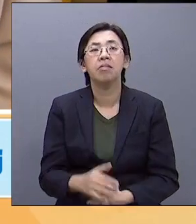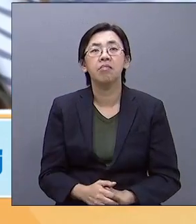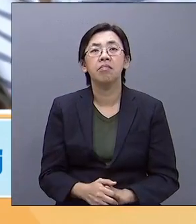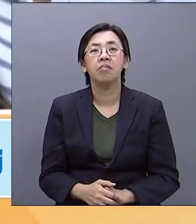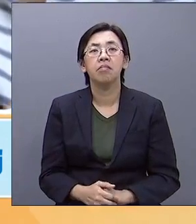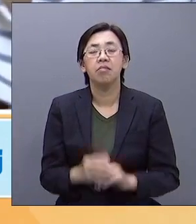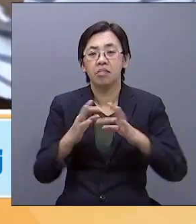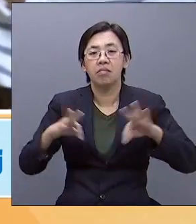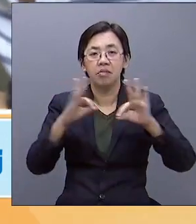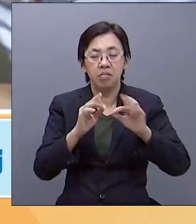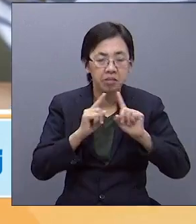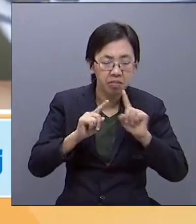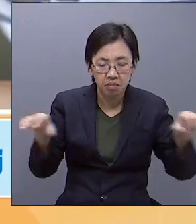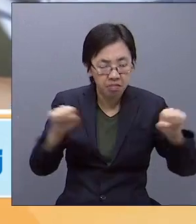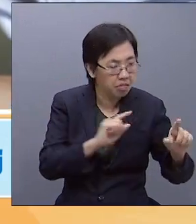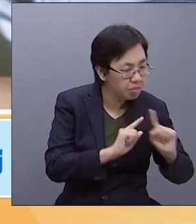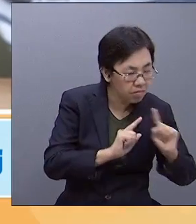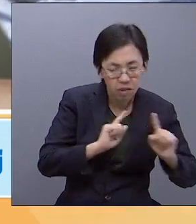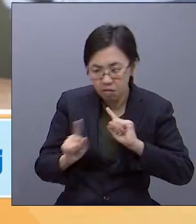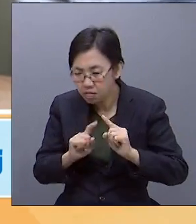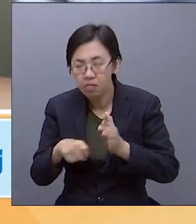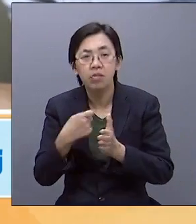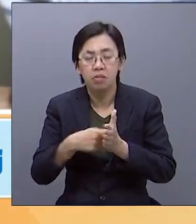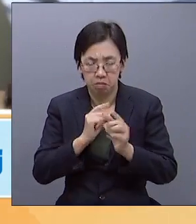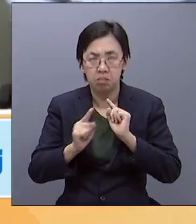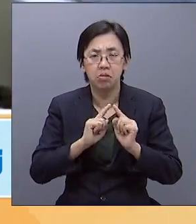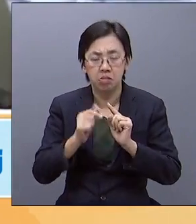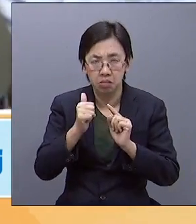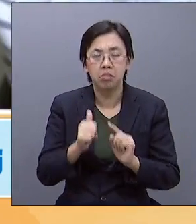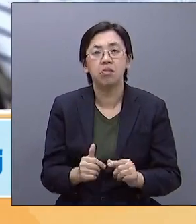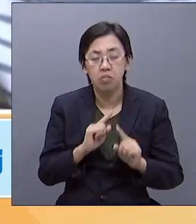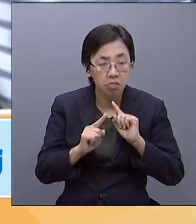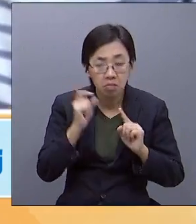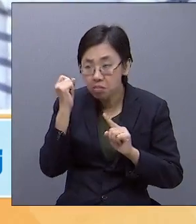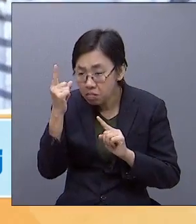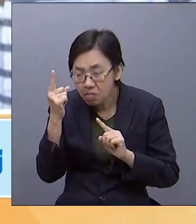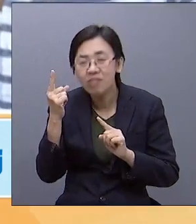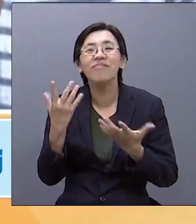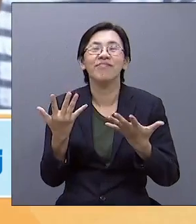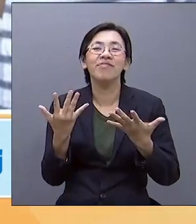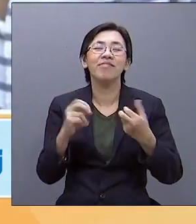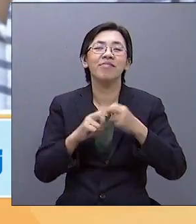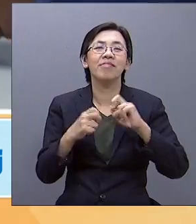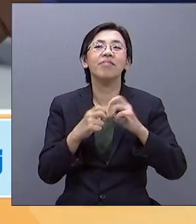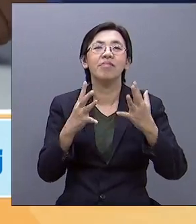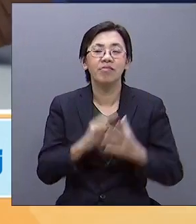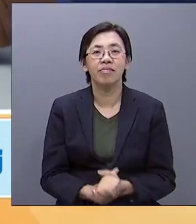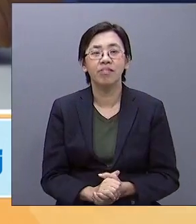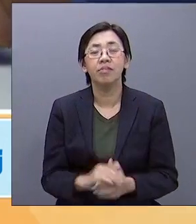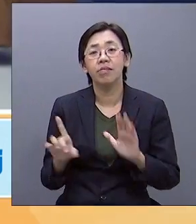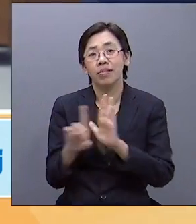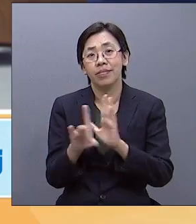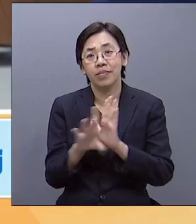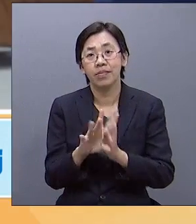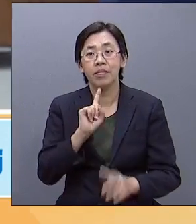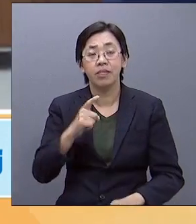อยู่ที่โต๊ะเจรจาครับ เนาะคุยกันด้วยเหตุผล ใช่ค่ะ เข้าอกเข้าใจใช้เอมพาธี ค่ะ นะครับสุดท้ายครับทนายวิ